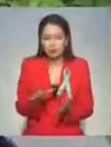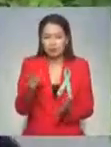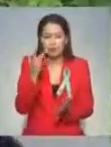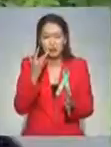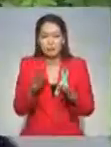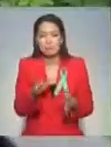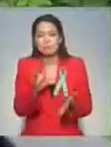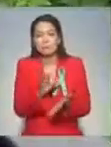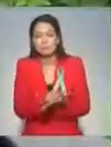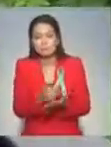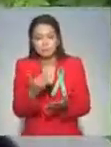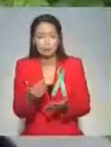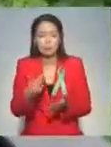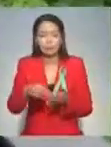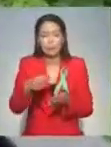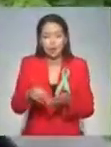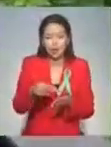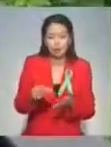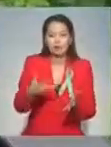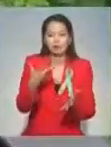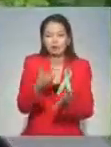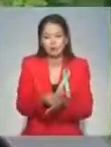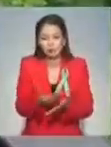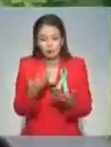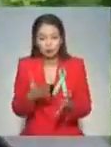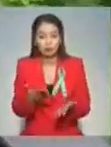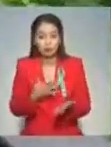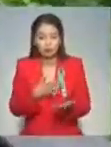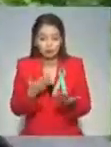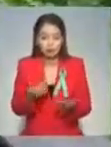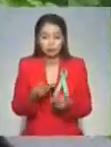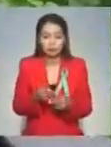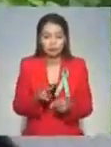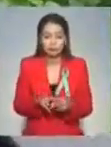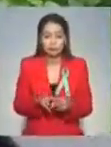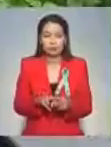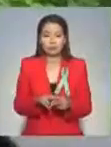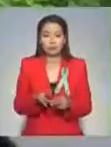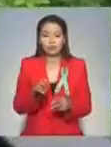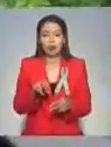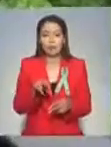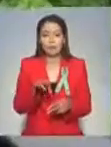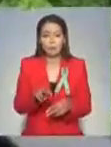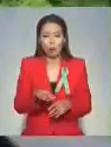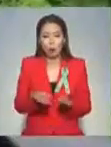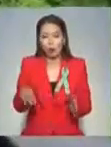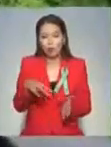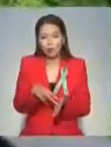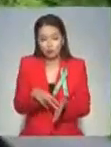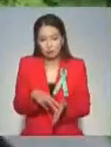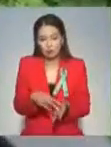заняты, перекупщиками заплачены. А мы где-то так на полу стоим,